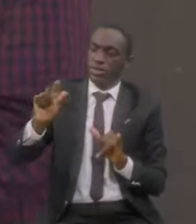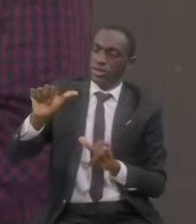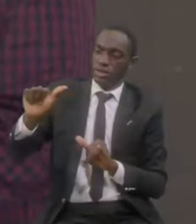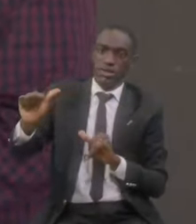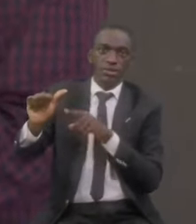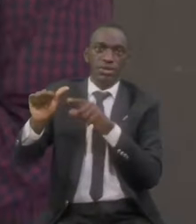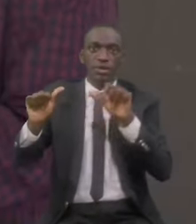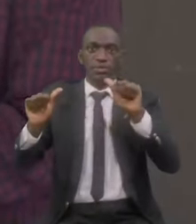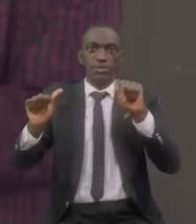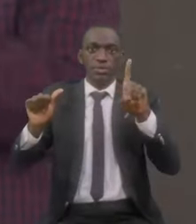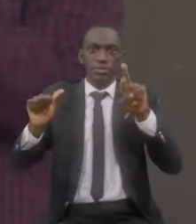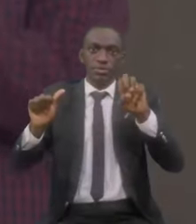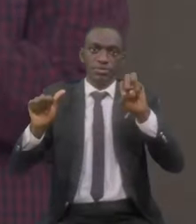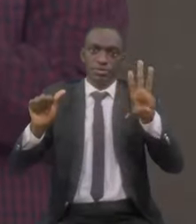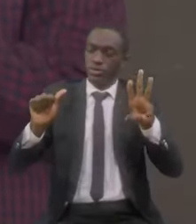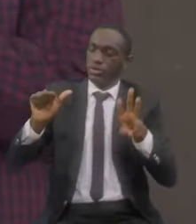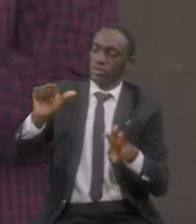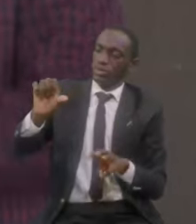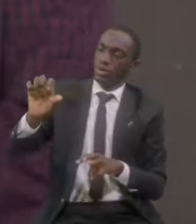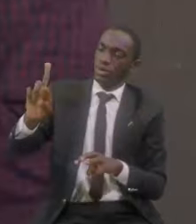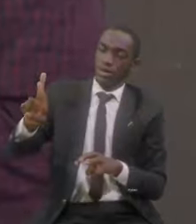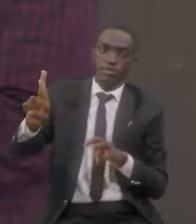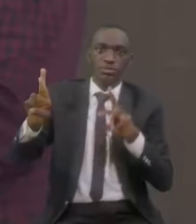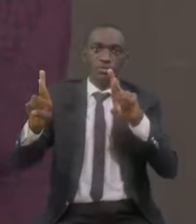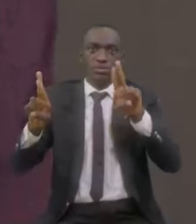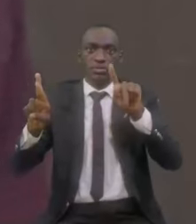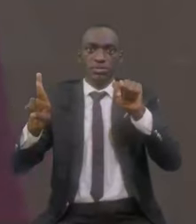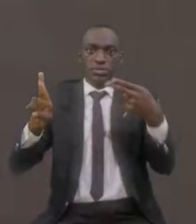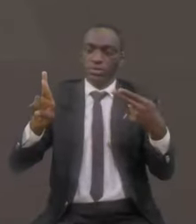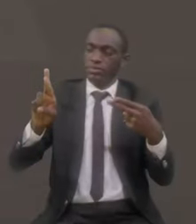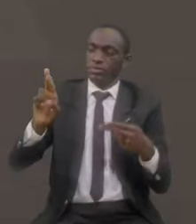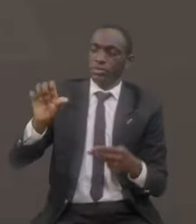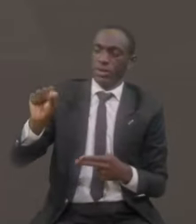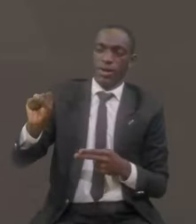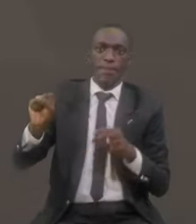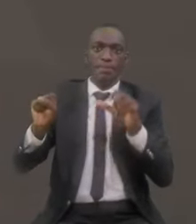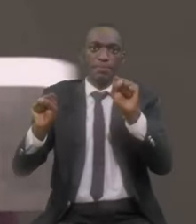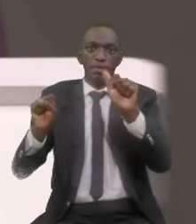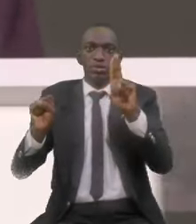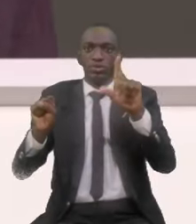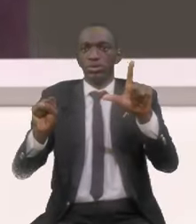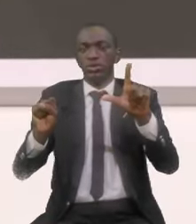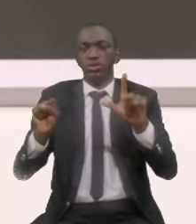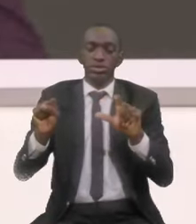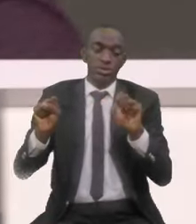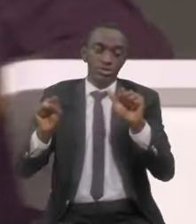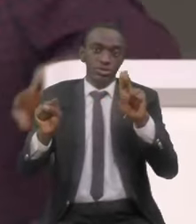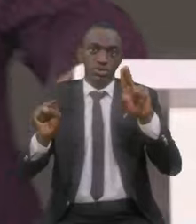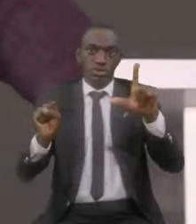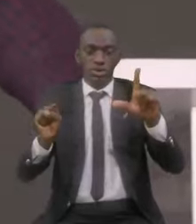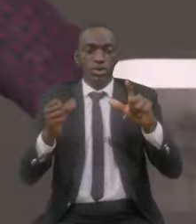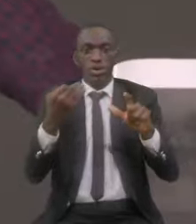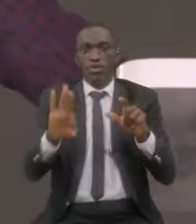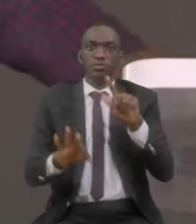pour Ruth, S pour Saul de Tarse. Il n'y a aucun doute dans ton esprit,